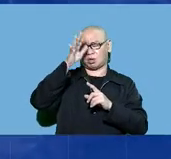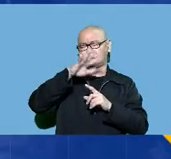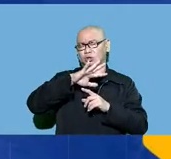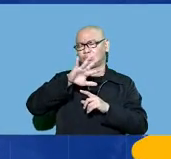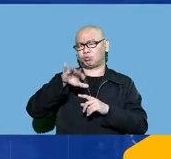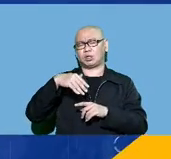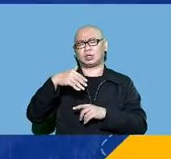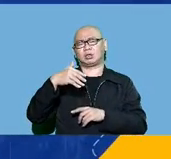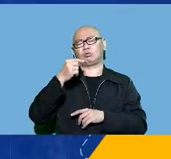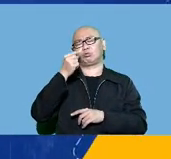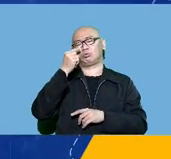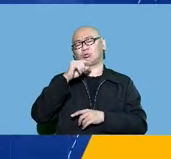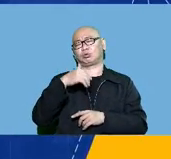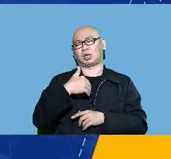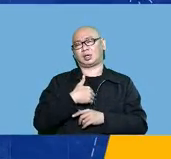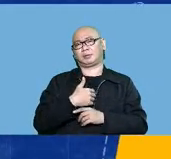saya.